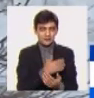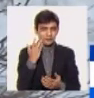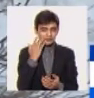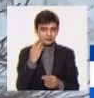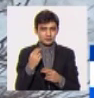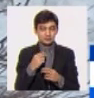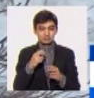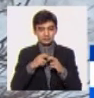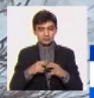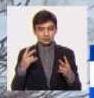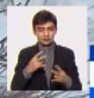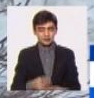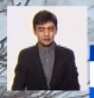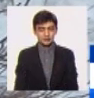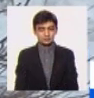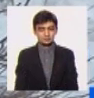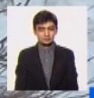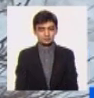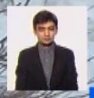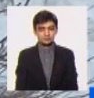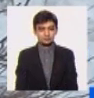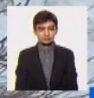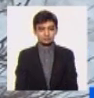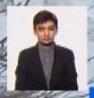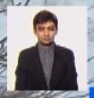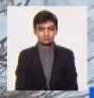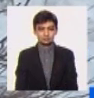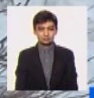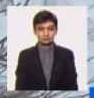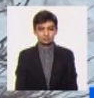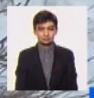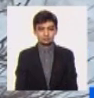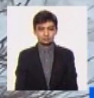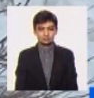тела. Диана Абдуллаева, Нуркен Такмурзин, Информбюро Нур-Султан.